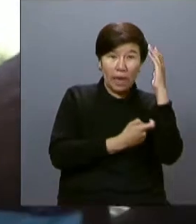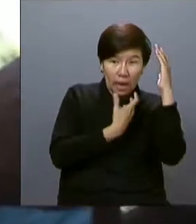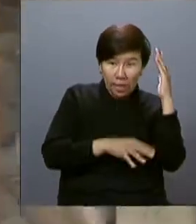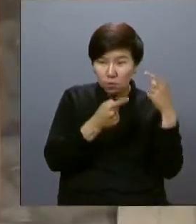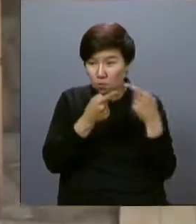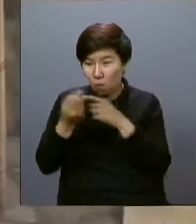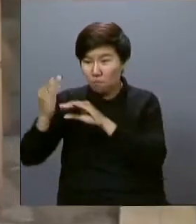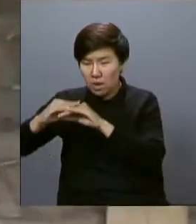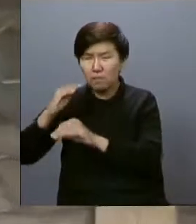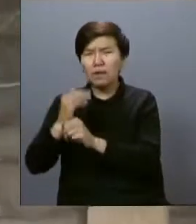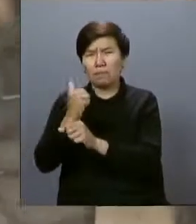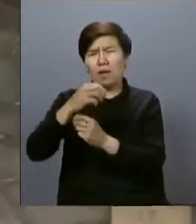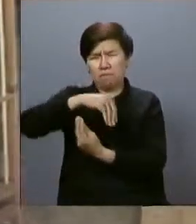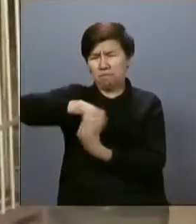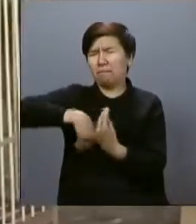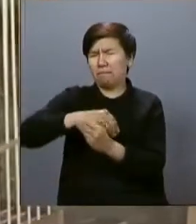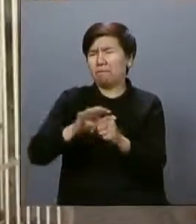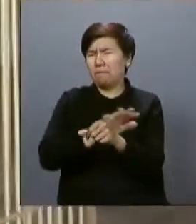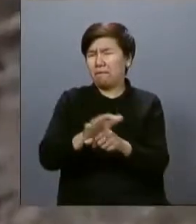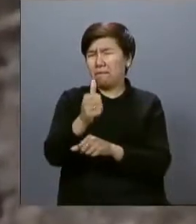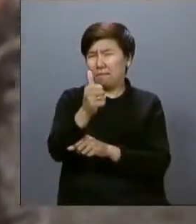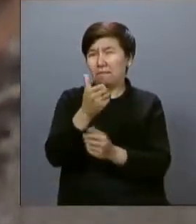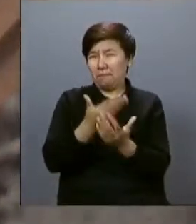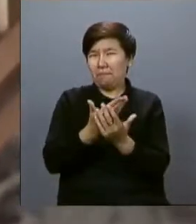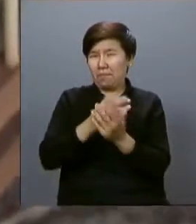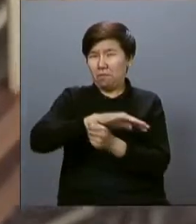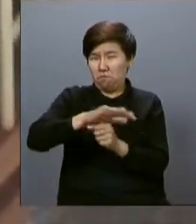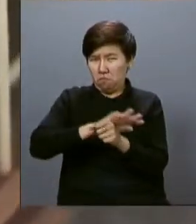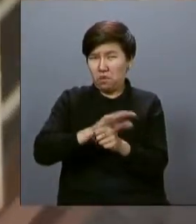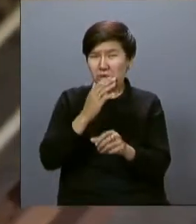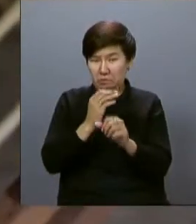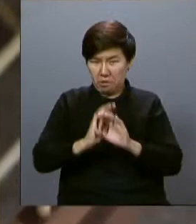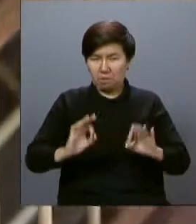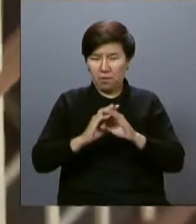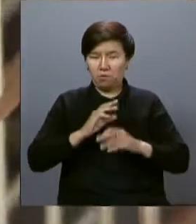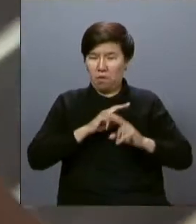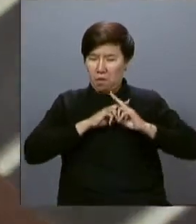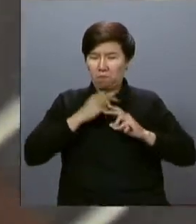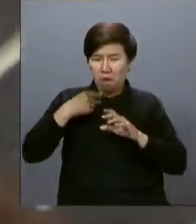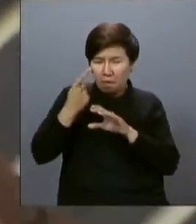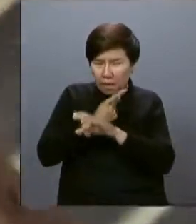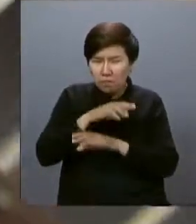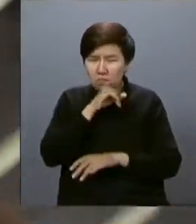ได้ก็ส่วนตัวอยู่ที่ขยันเด้อนั่นแหละอยู่ที่เราขยันออเ